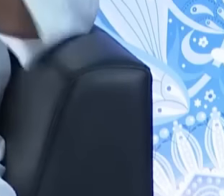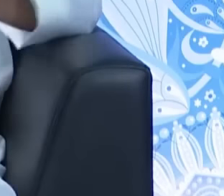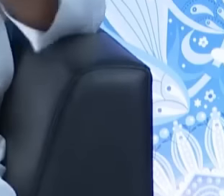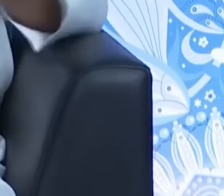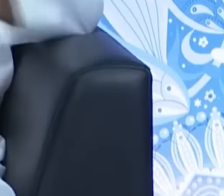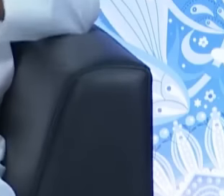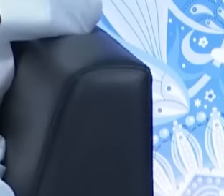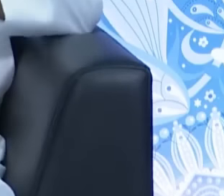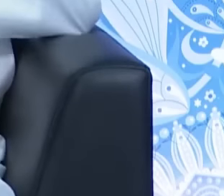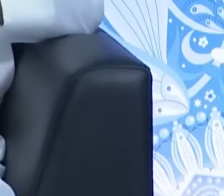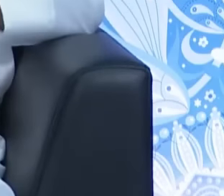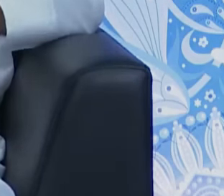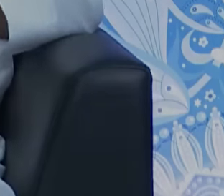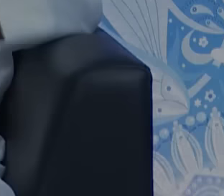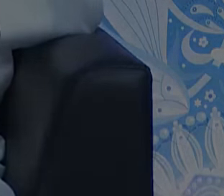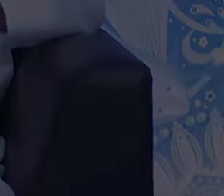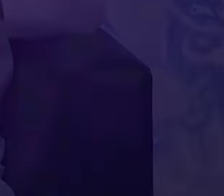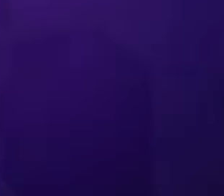ia berlalu